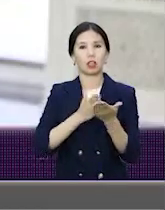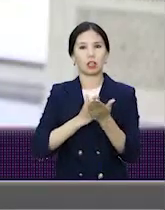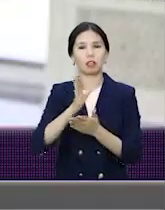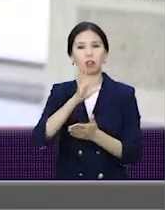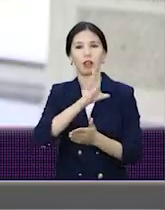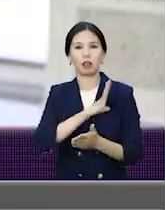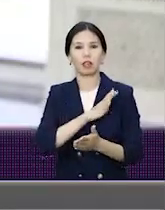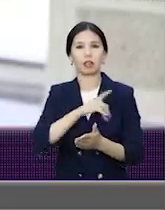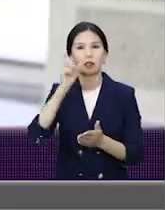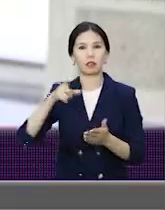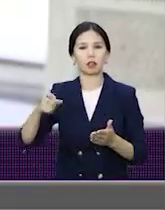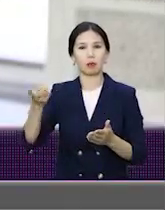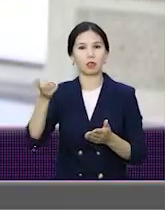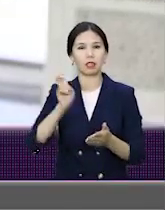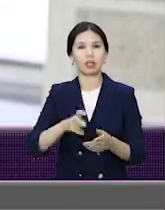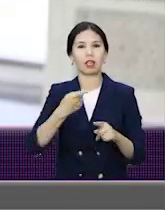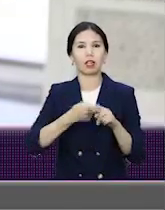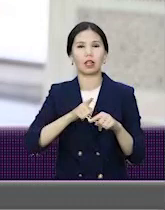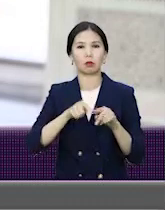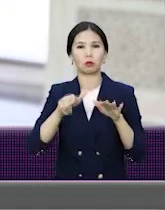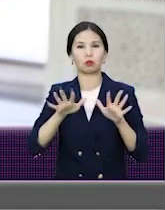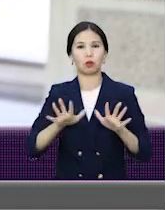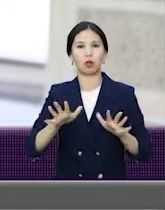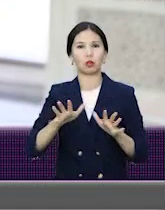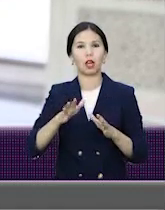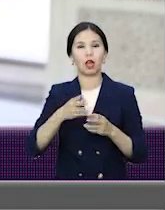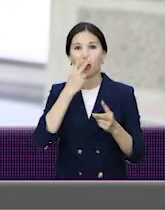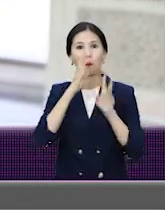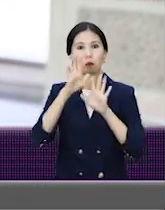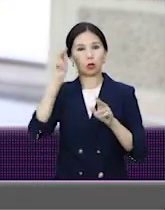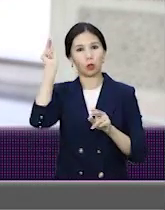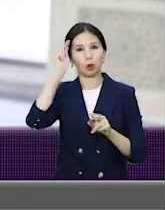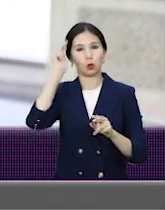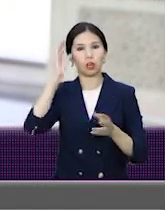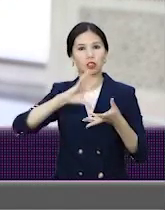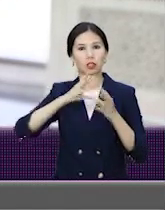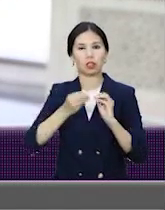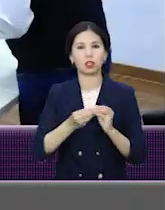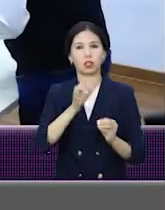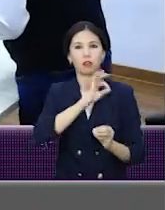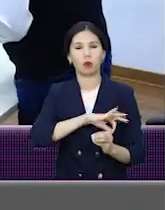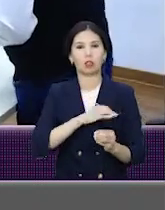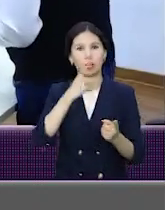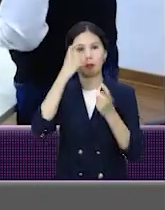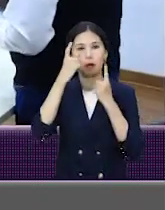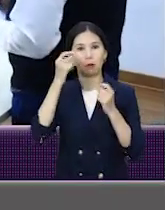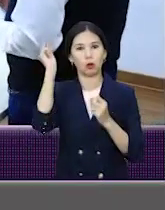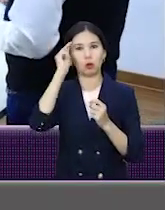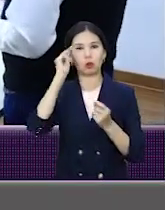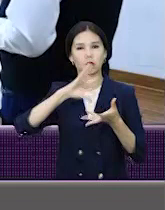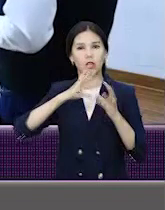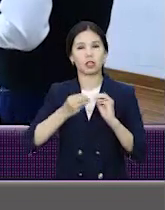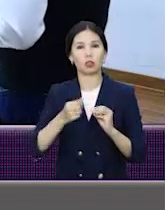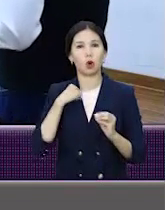qilayotgan kadrlarimiz kelib turib bu yerda ya'ni o'sha muzeyni o'rganish natijasida topilayotgan foydali ma'lumotlarni o'rganish